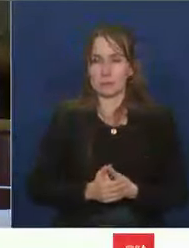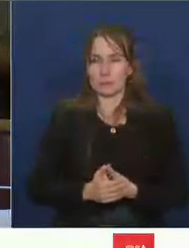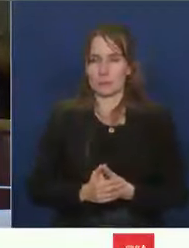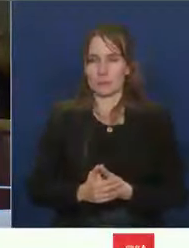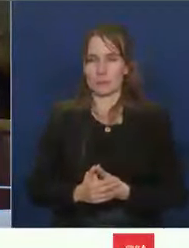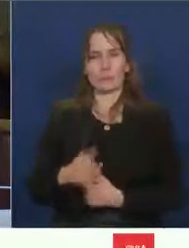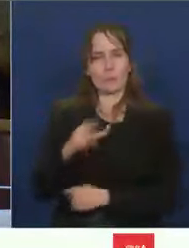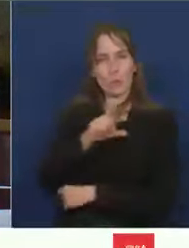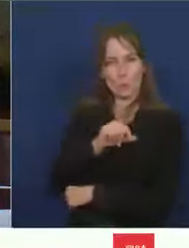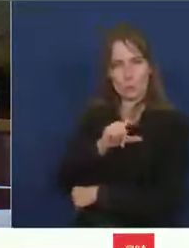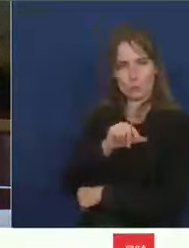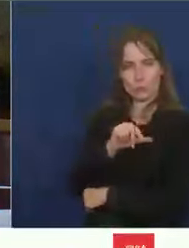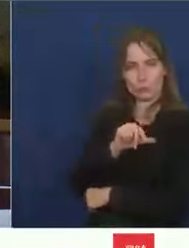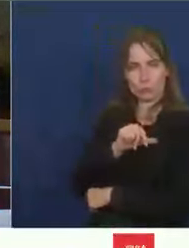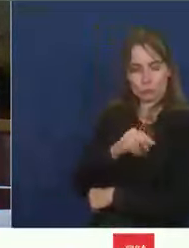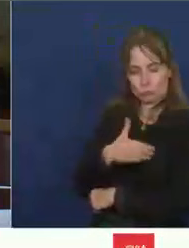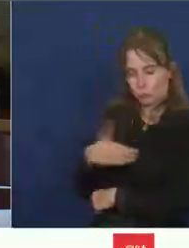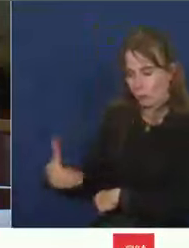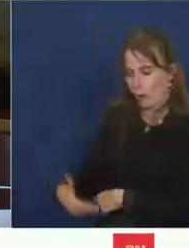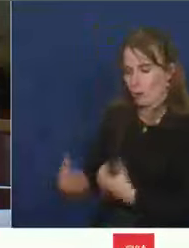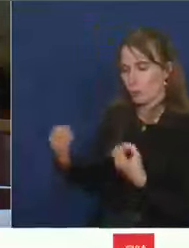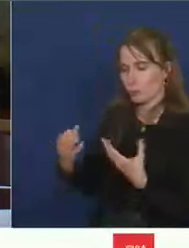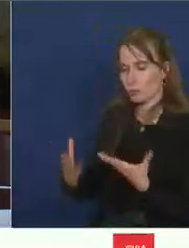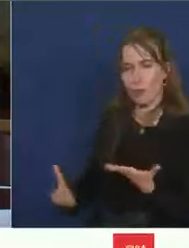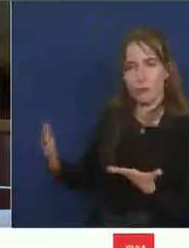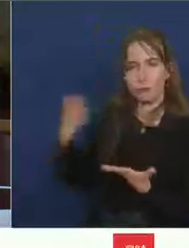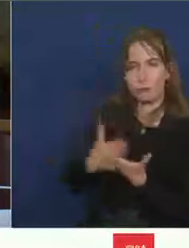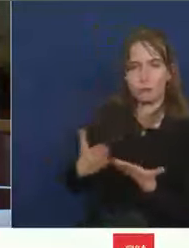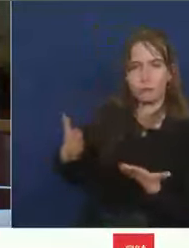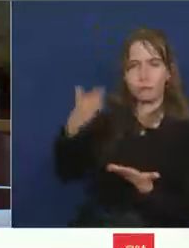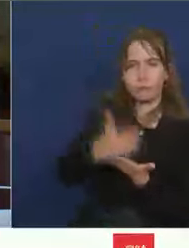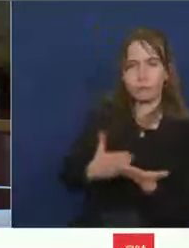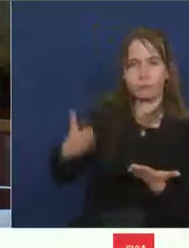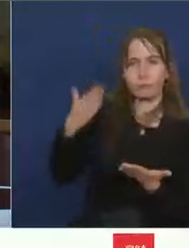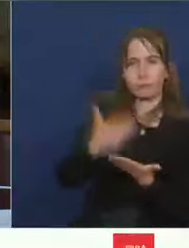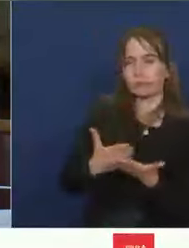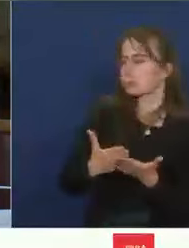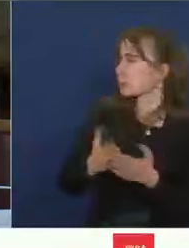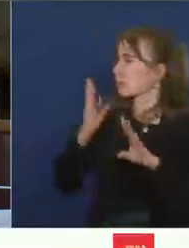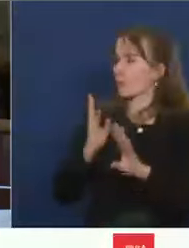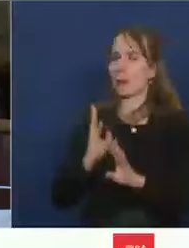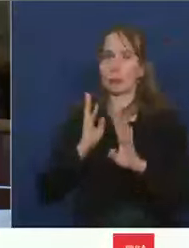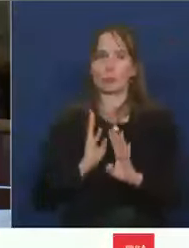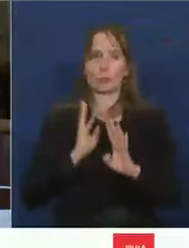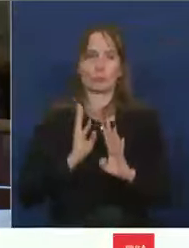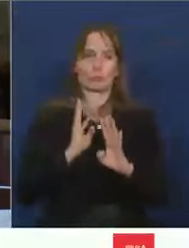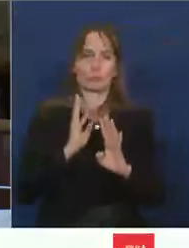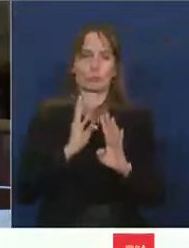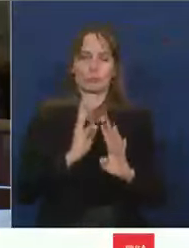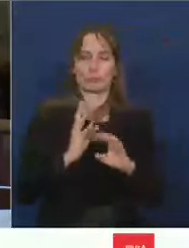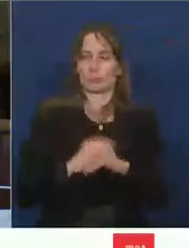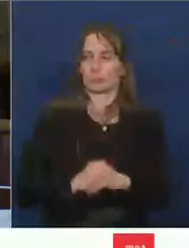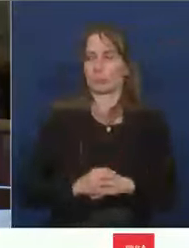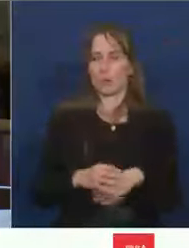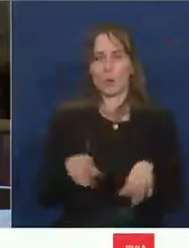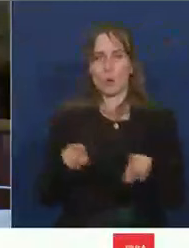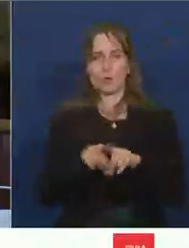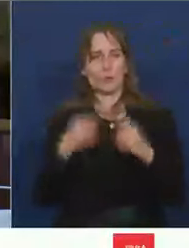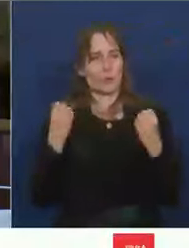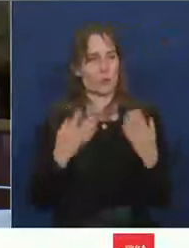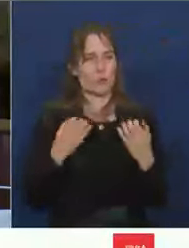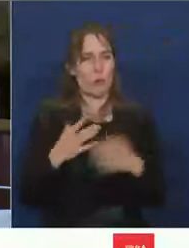municipale intervient de manière régulière par des patrouilles de sécurisation, souvent d'ailleurs avec la police nationale, parfois